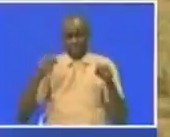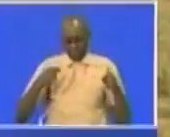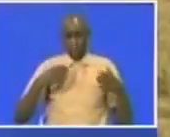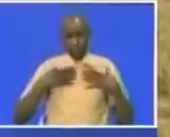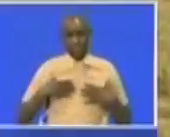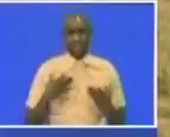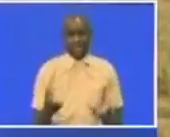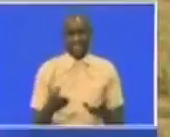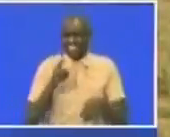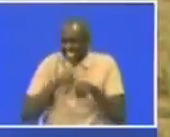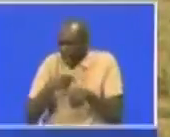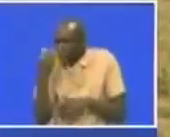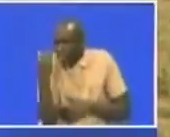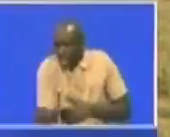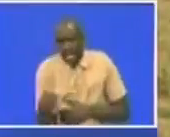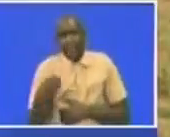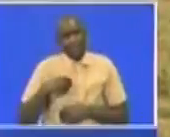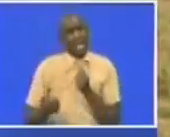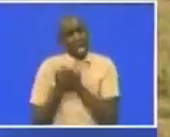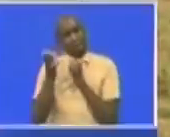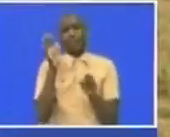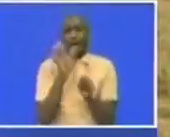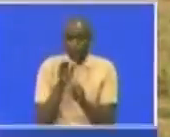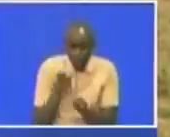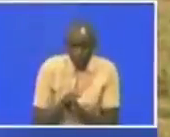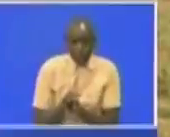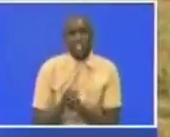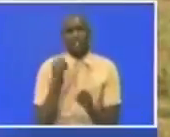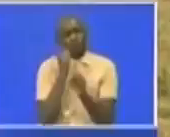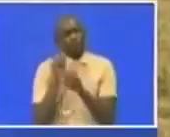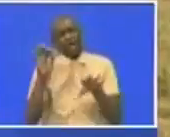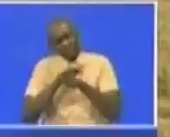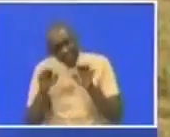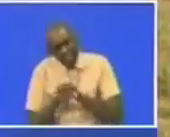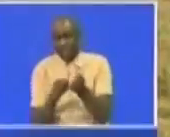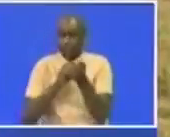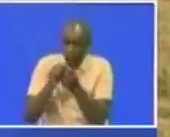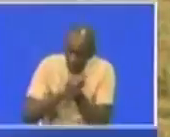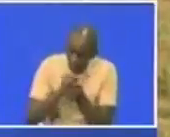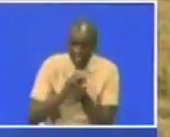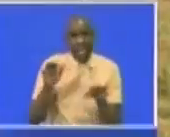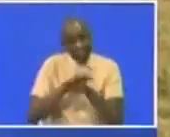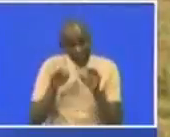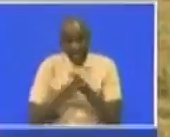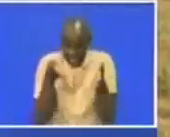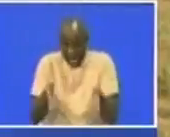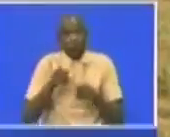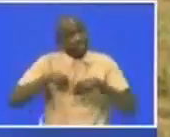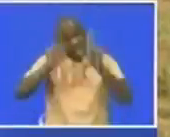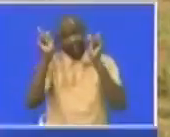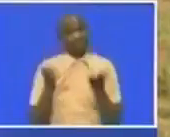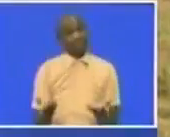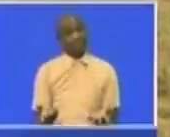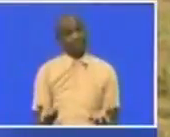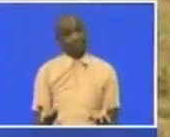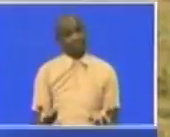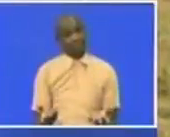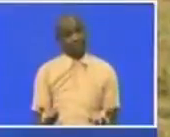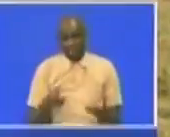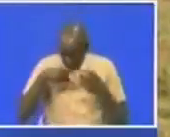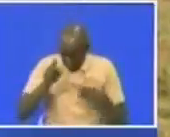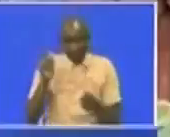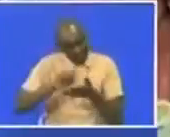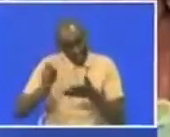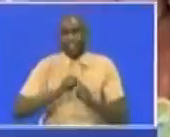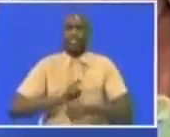Wakati alikuwa mdogo si ndio tulikuwa tunamsaidia kufalisha nguo, kumuosha. Baka akafika sahia anaisa jifalisha na anaisa